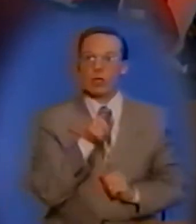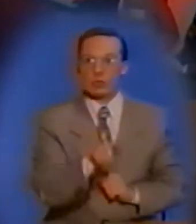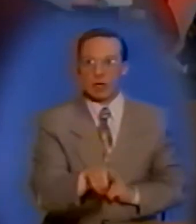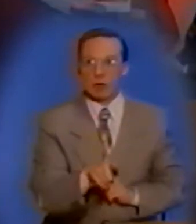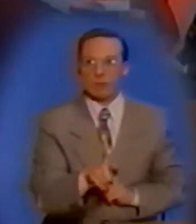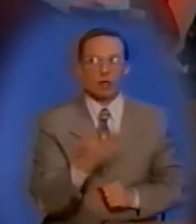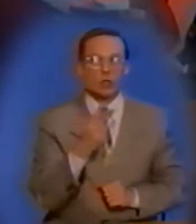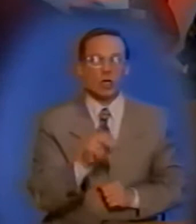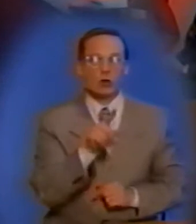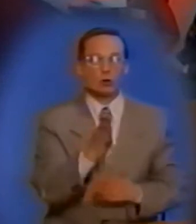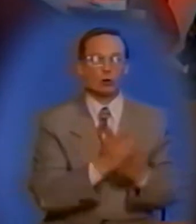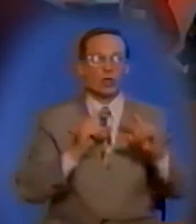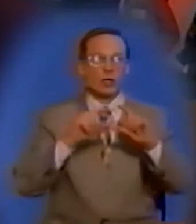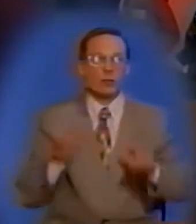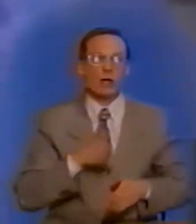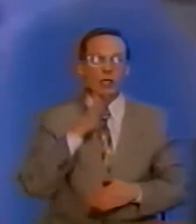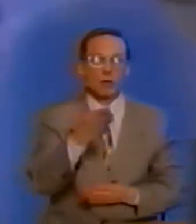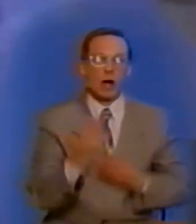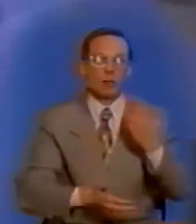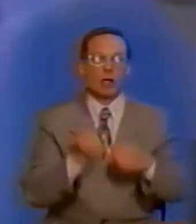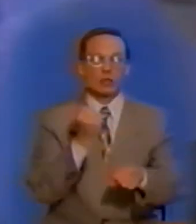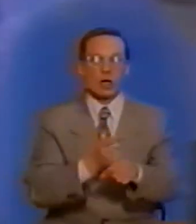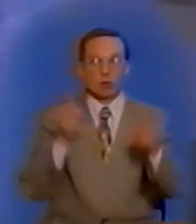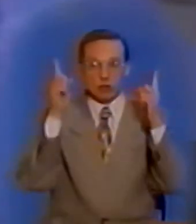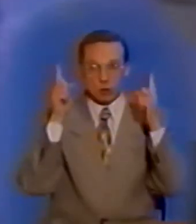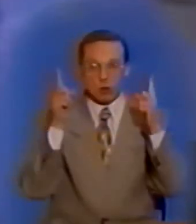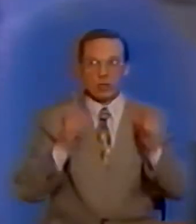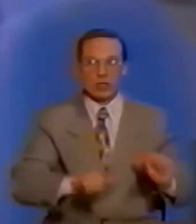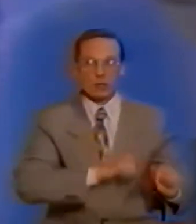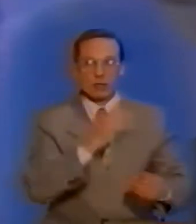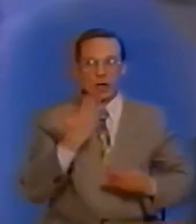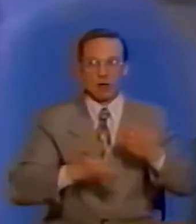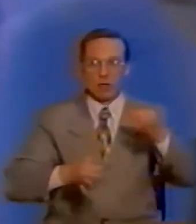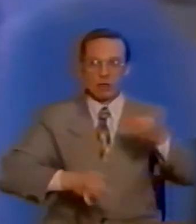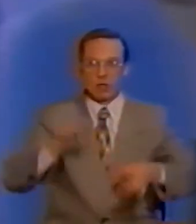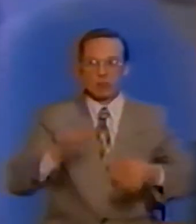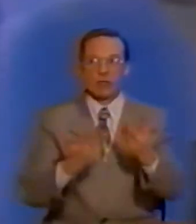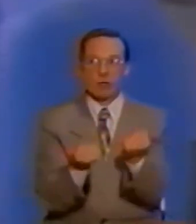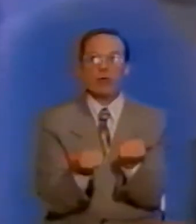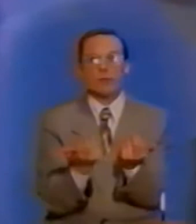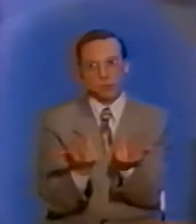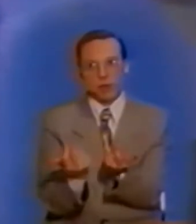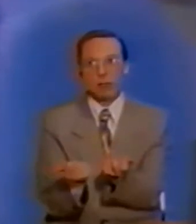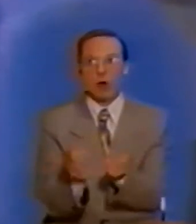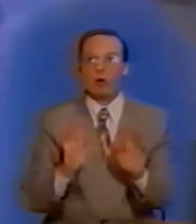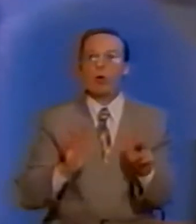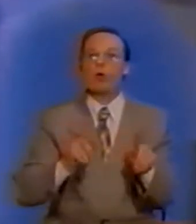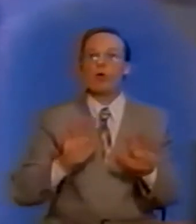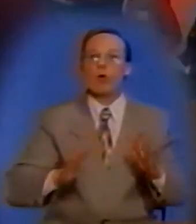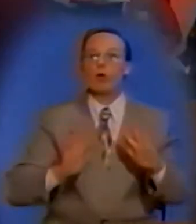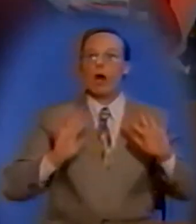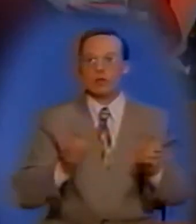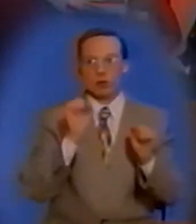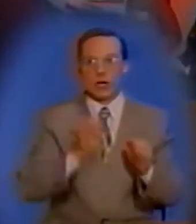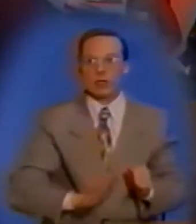ne jūsų tarnybą kreipiasi, bet arba į darbo saugos inspekciją, arba į teismą, taip? Taip. O kokiu atveju gali